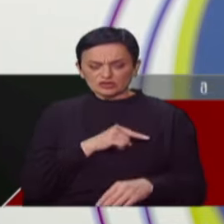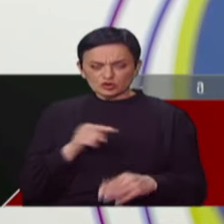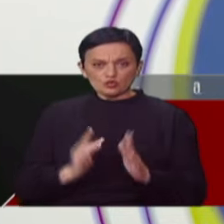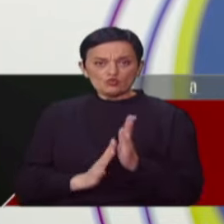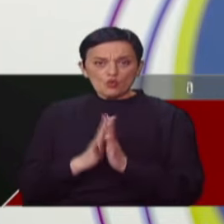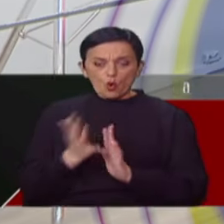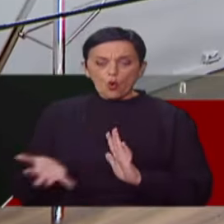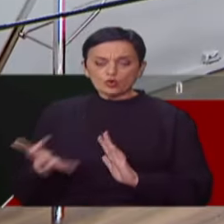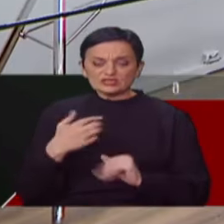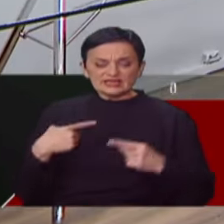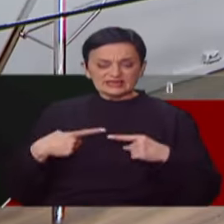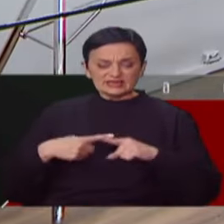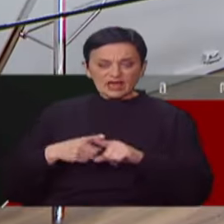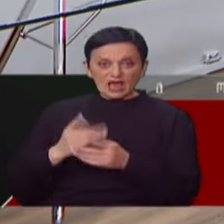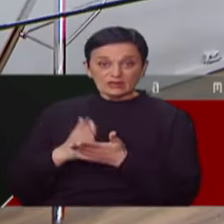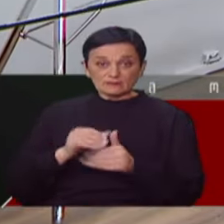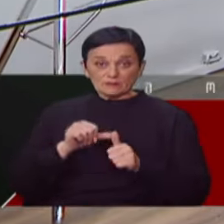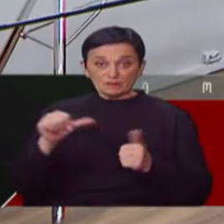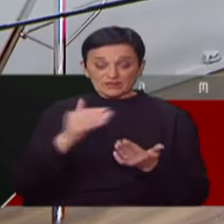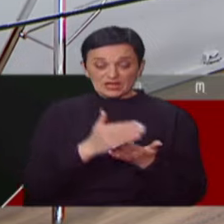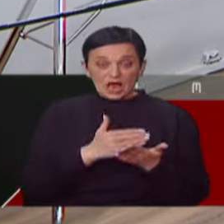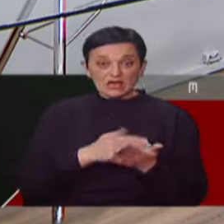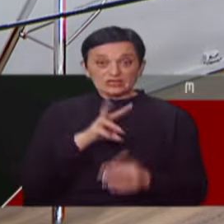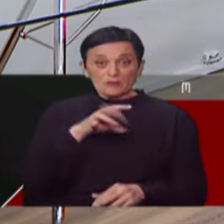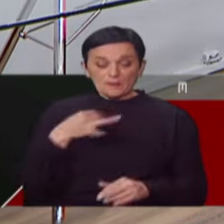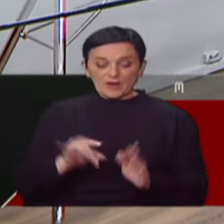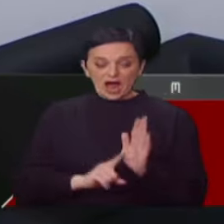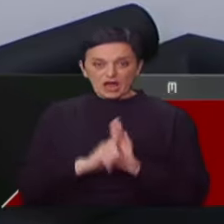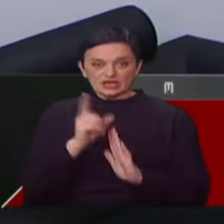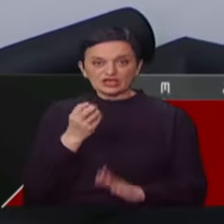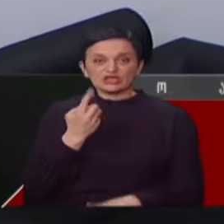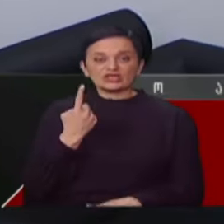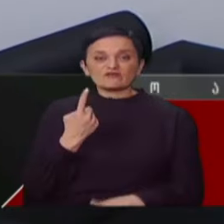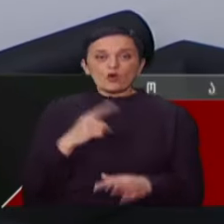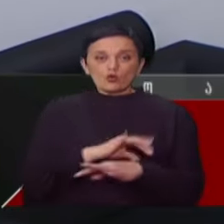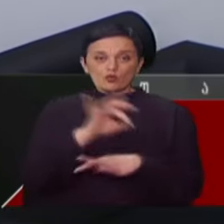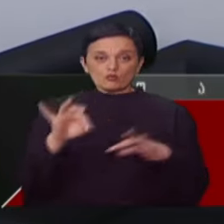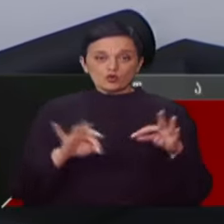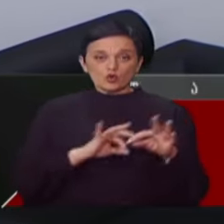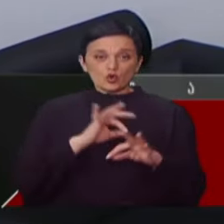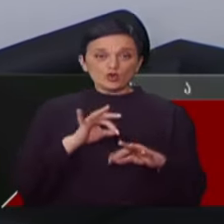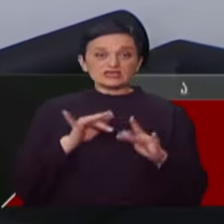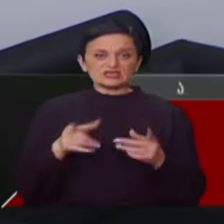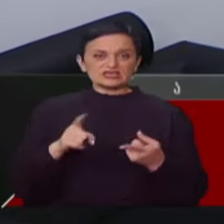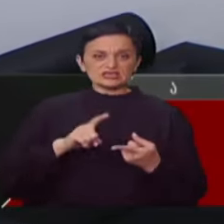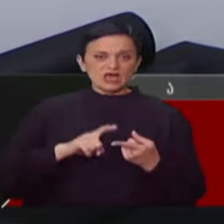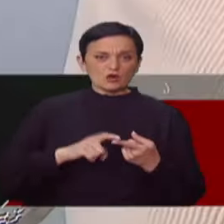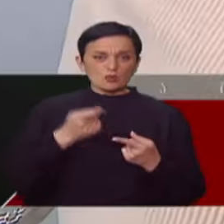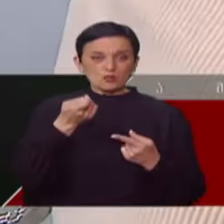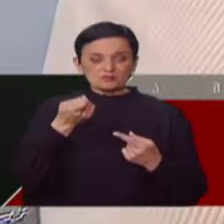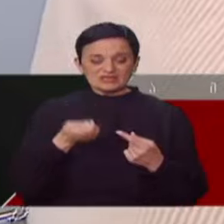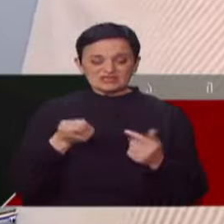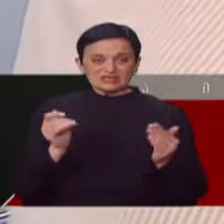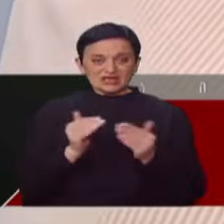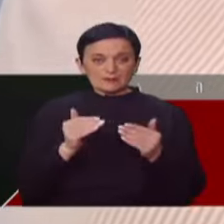მოსავლის აღება ხდება ტექნიკით. Გარდა ამ პროგრამისა უკვე მაისიდან დაიწყება კიდევ ერთი პროექტი. Ამჯერად საქმე ეხება უფრო მცირე